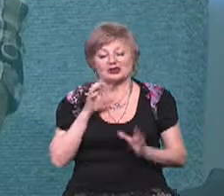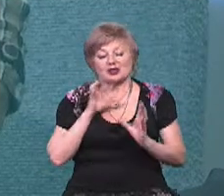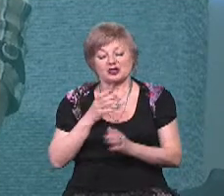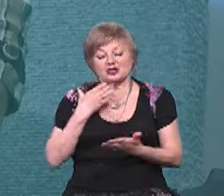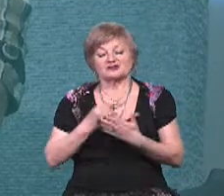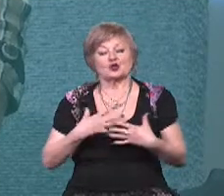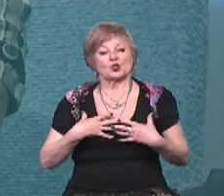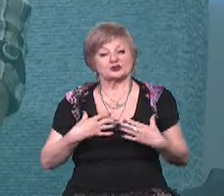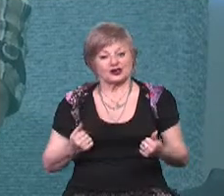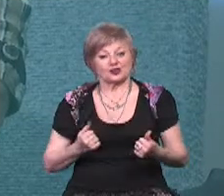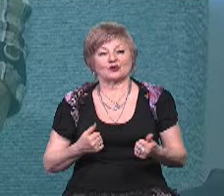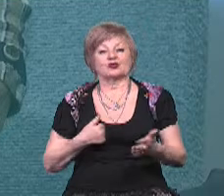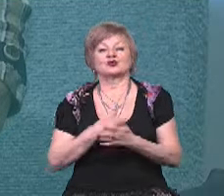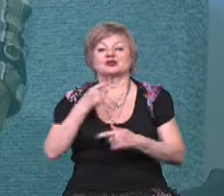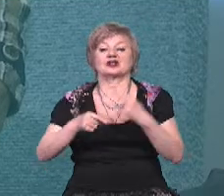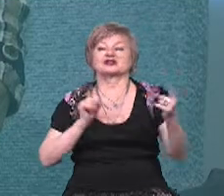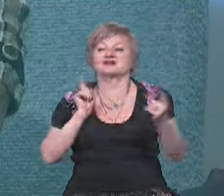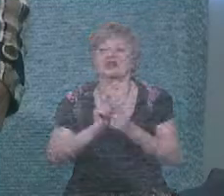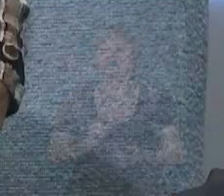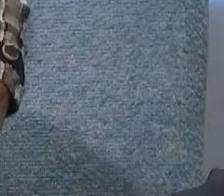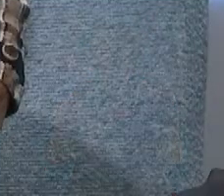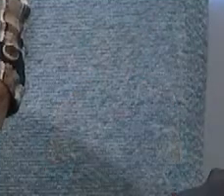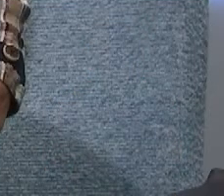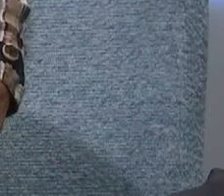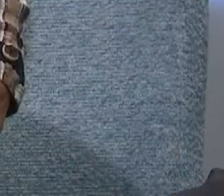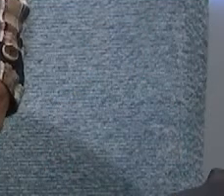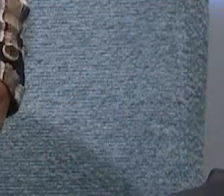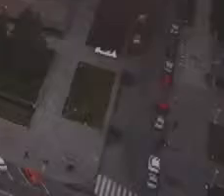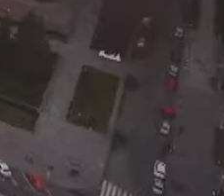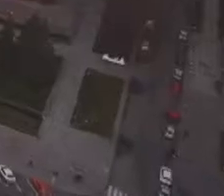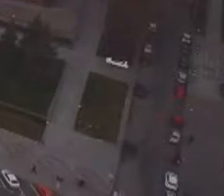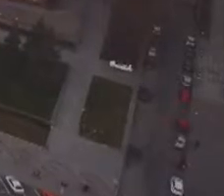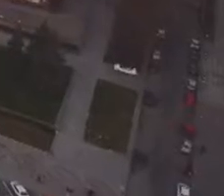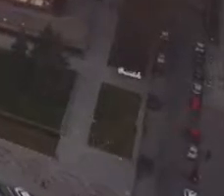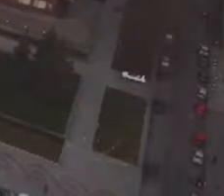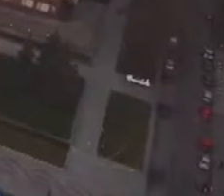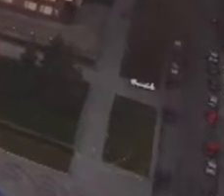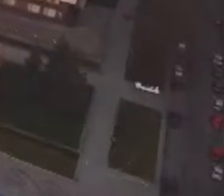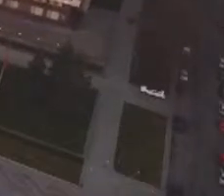здоров'я і до наступних зустрічей. До побачення.